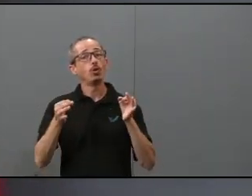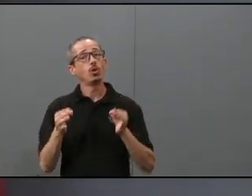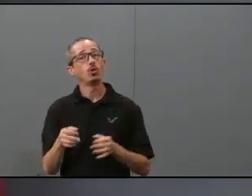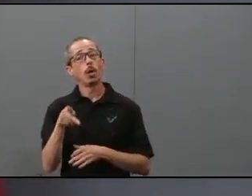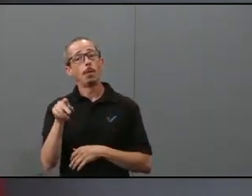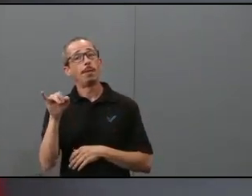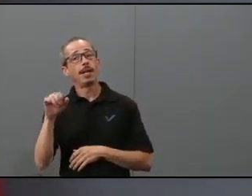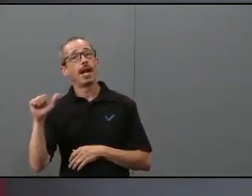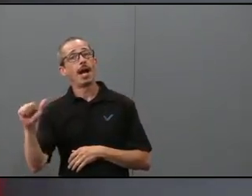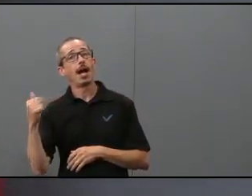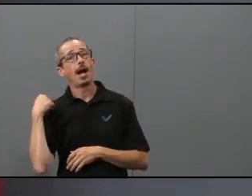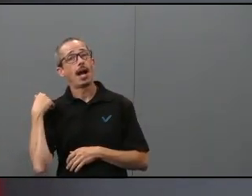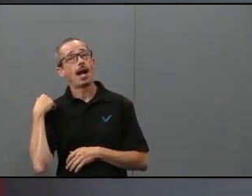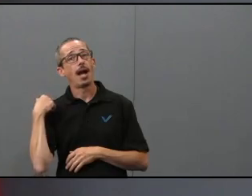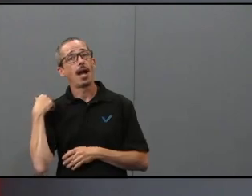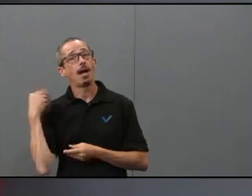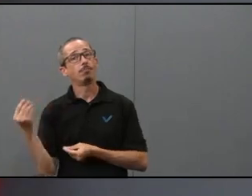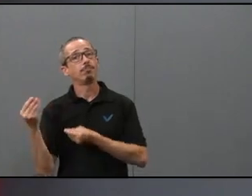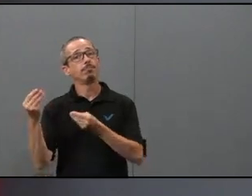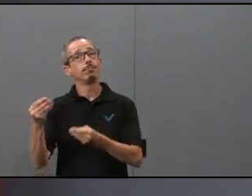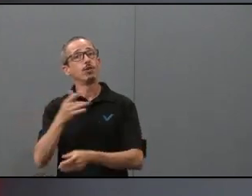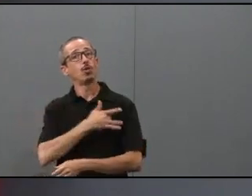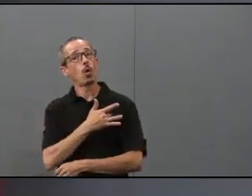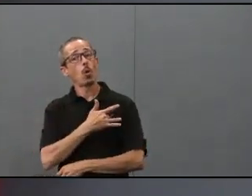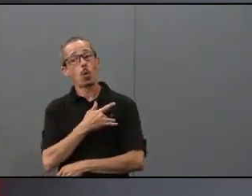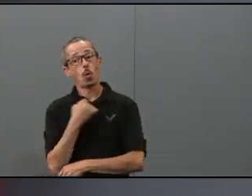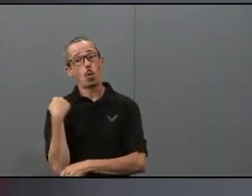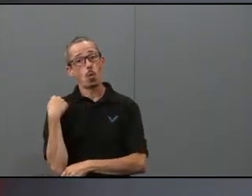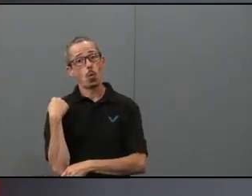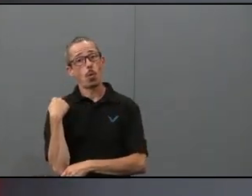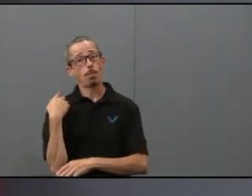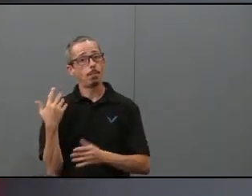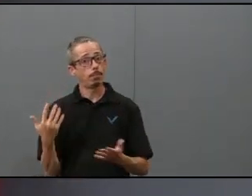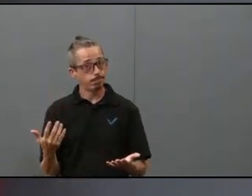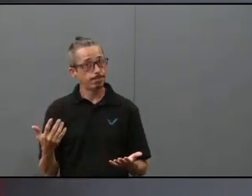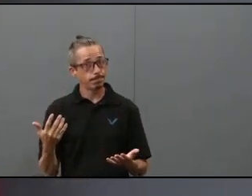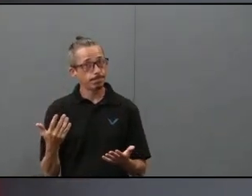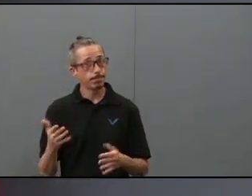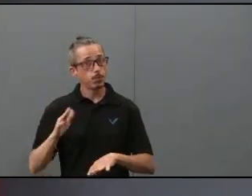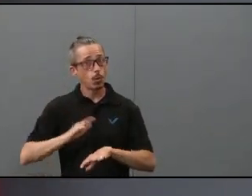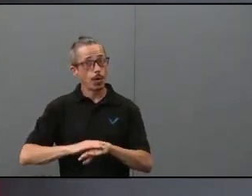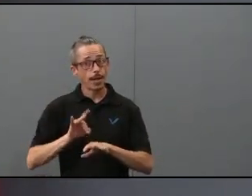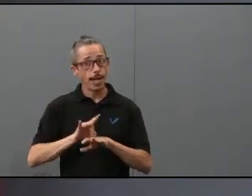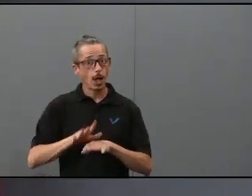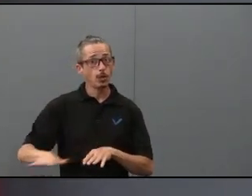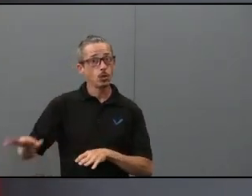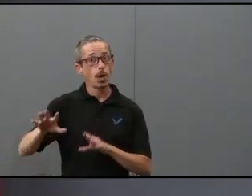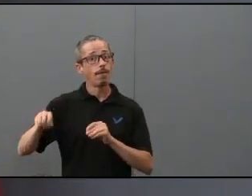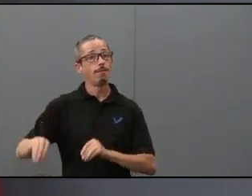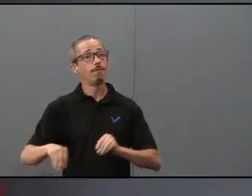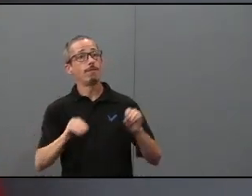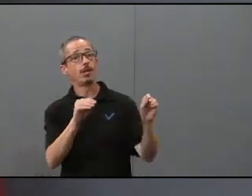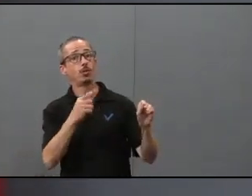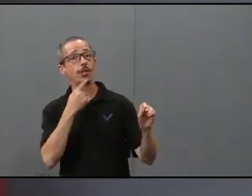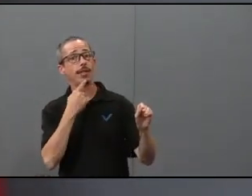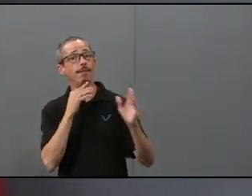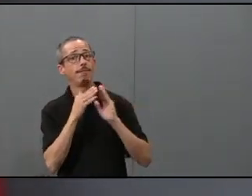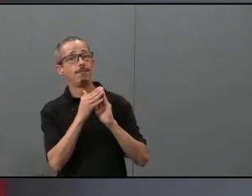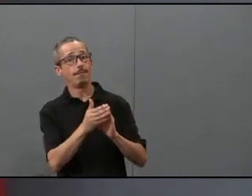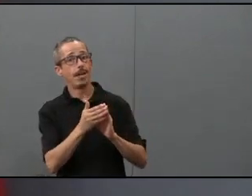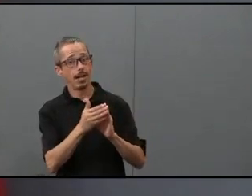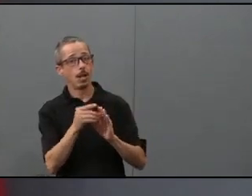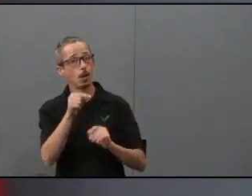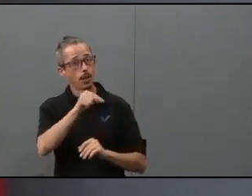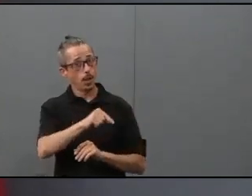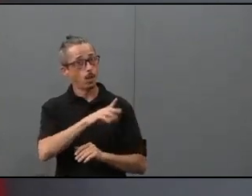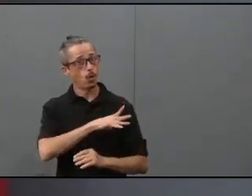Pia qui a été octroyé en juin dernier effectivement c'est sur un terrain vendu par la ville il y a déjà